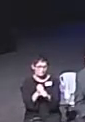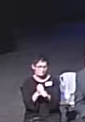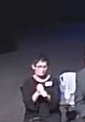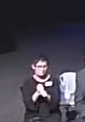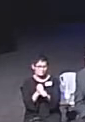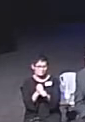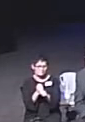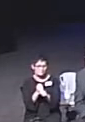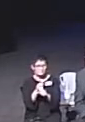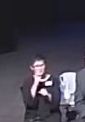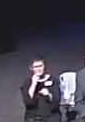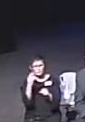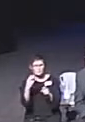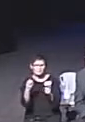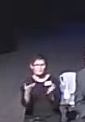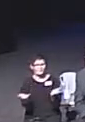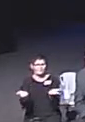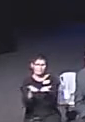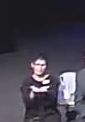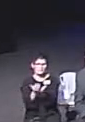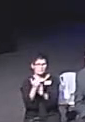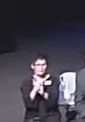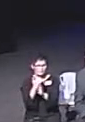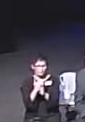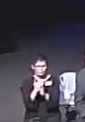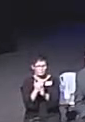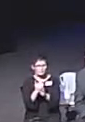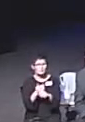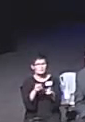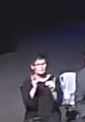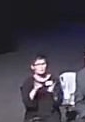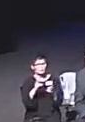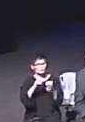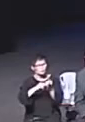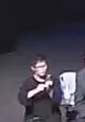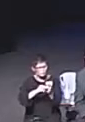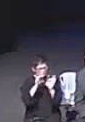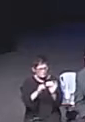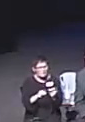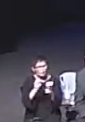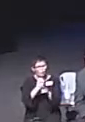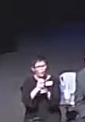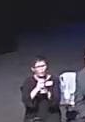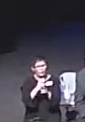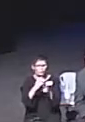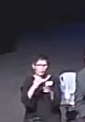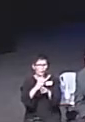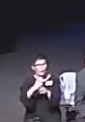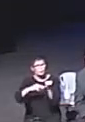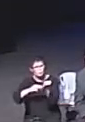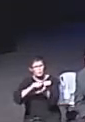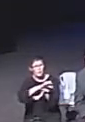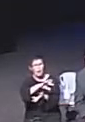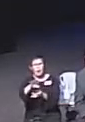Eli jos muodostaa tämmöisen vertaisarvioinnin. Hyvin suunnitellut ja loppuun asti viedyt kokeilut kautta